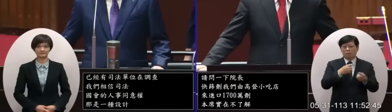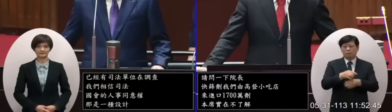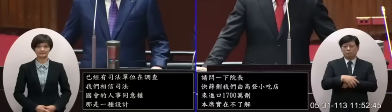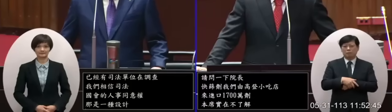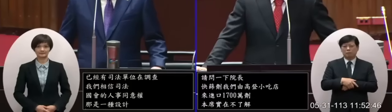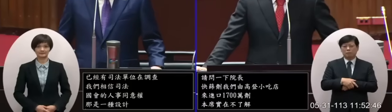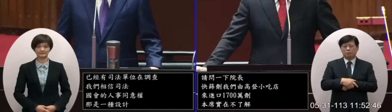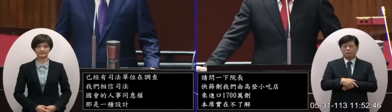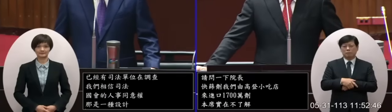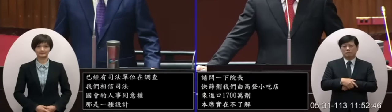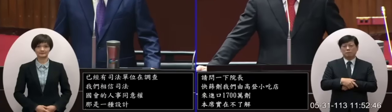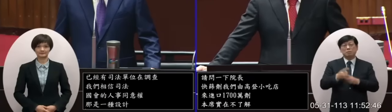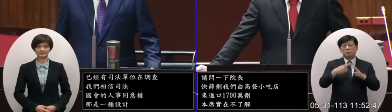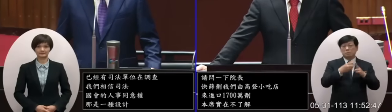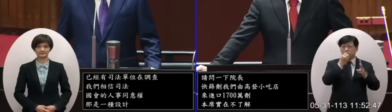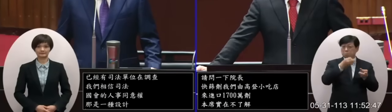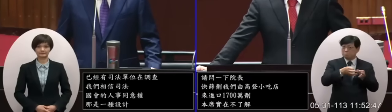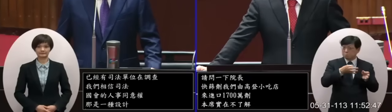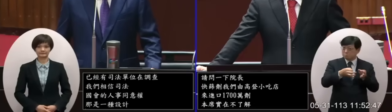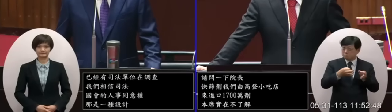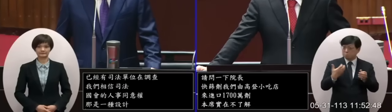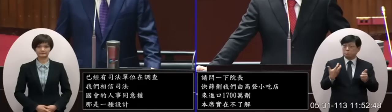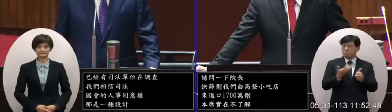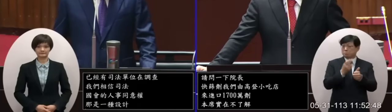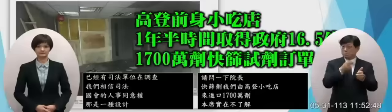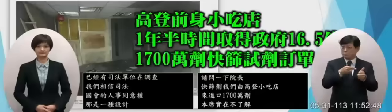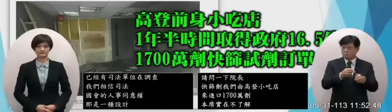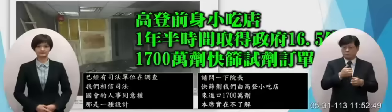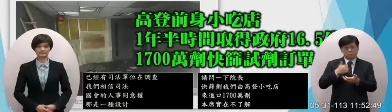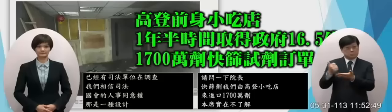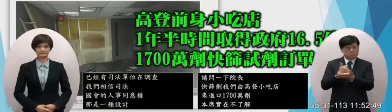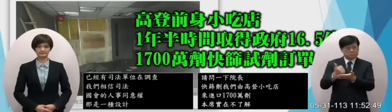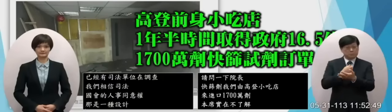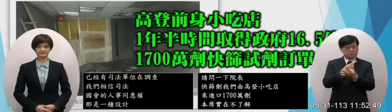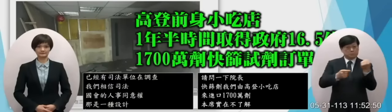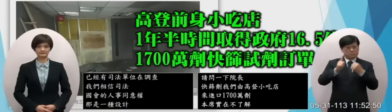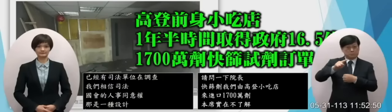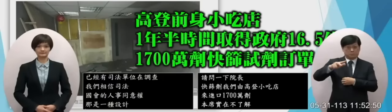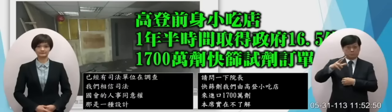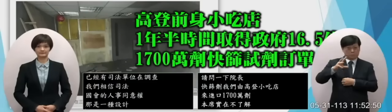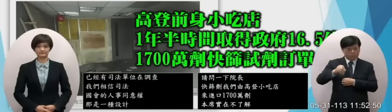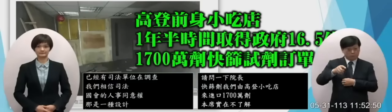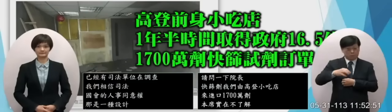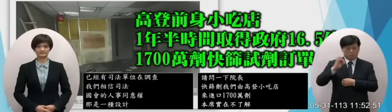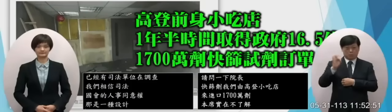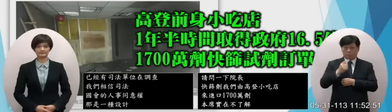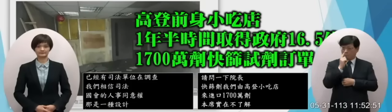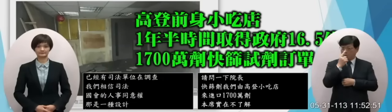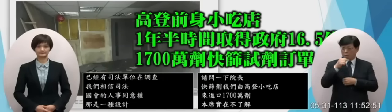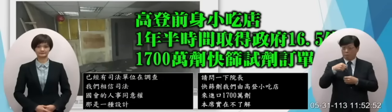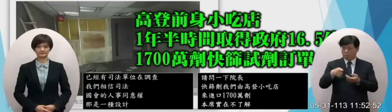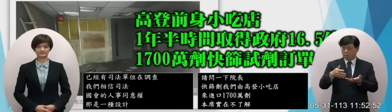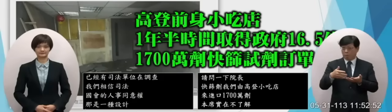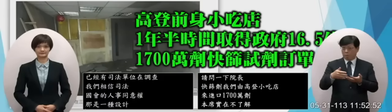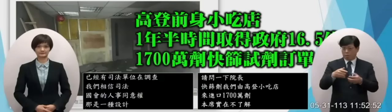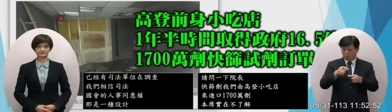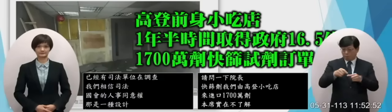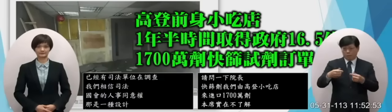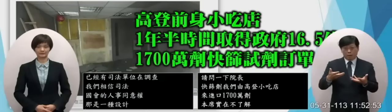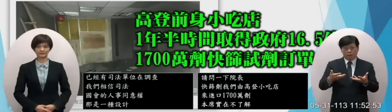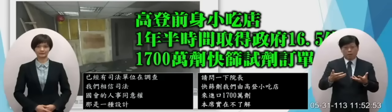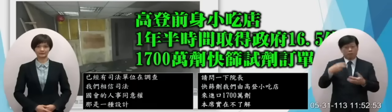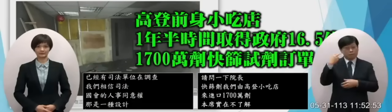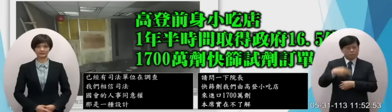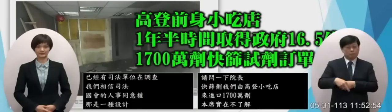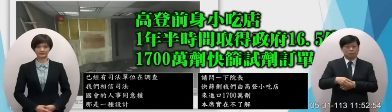由一个啊小吃店来进口1700万剂的快筛剂，而且